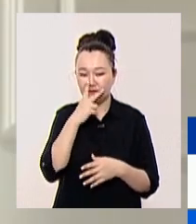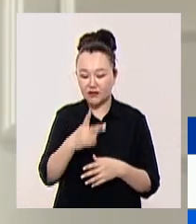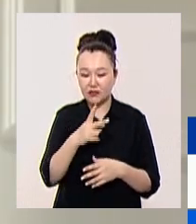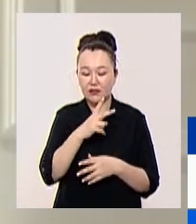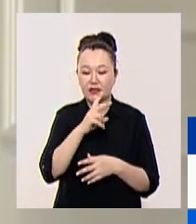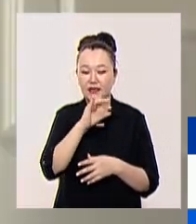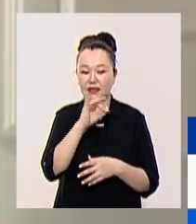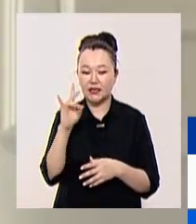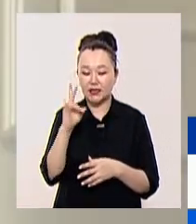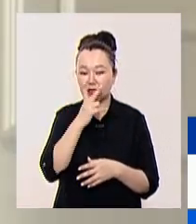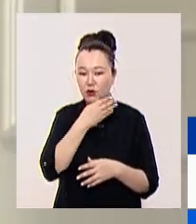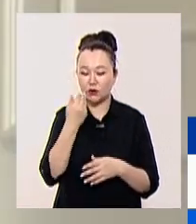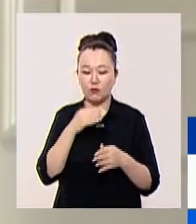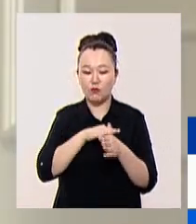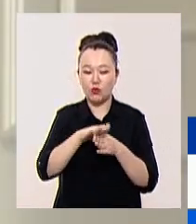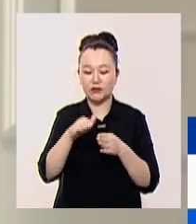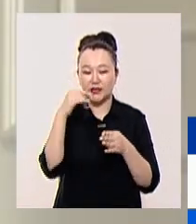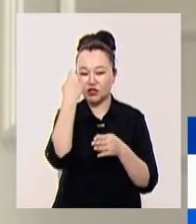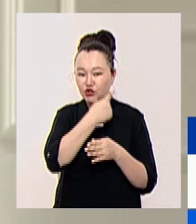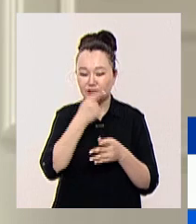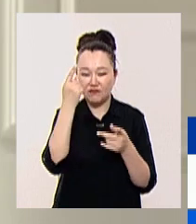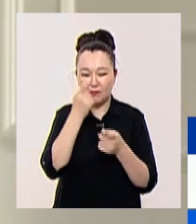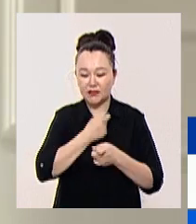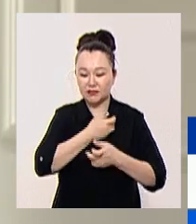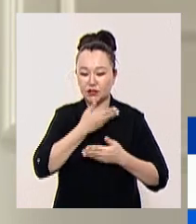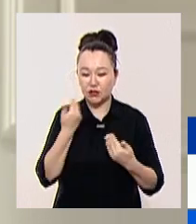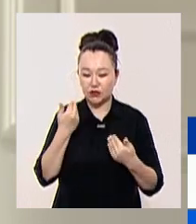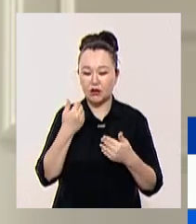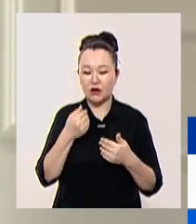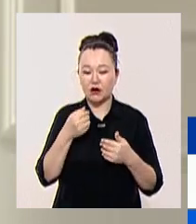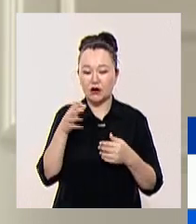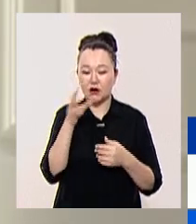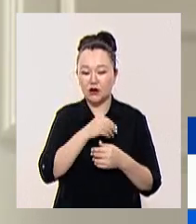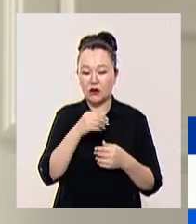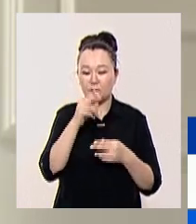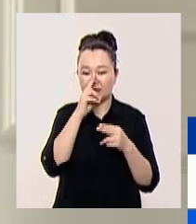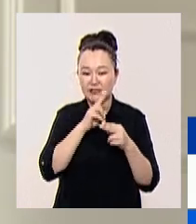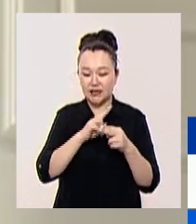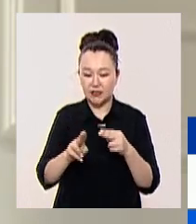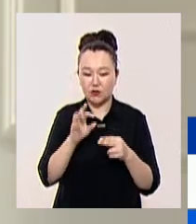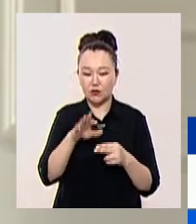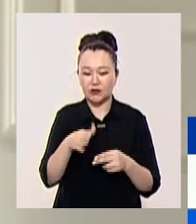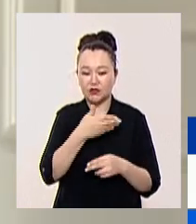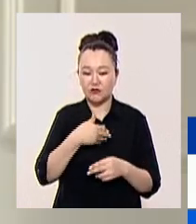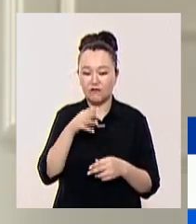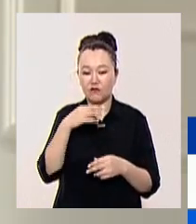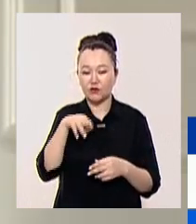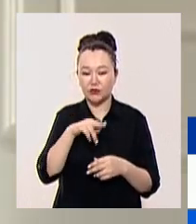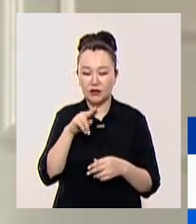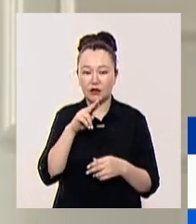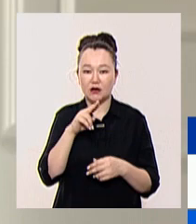ни ИИНа, ни полной личной информации. И утечка личных данных от нашего фонда, от нашего